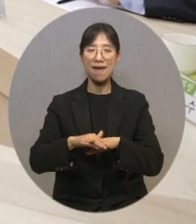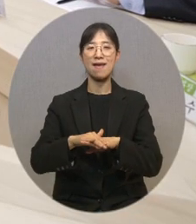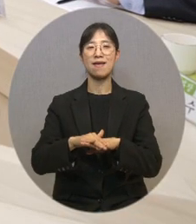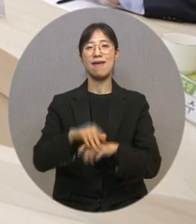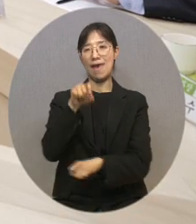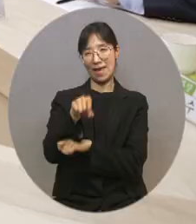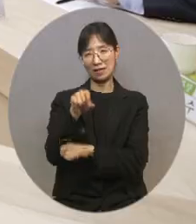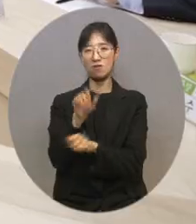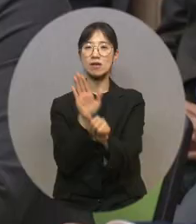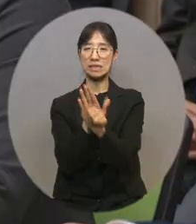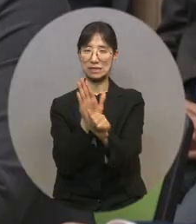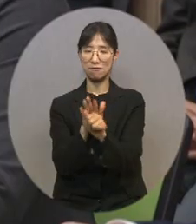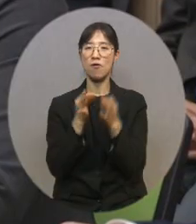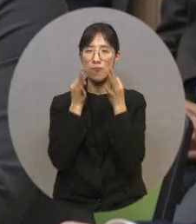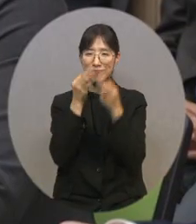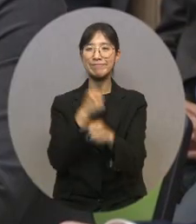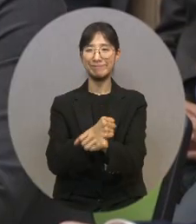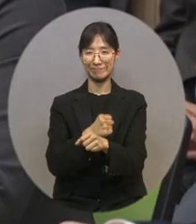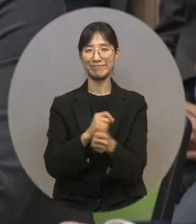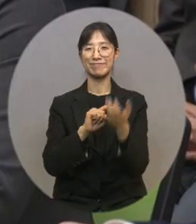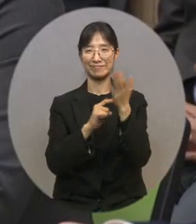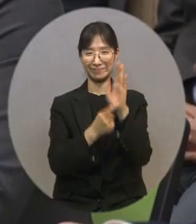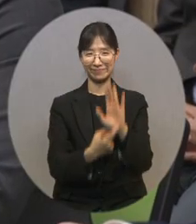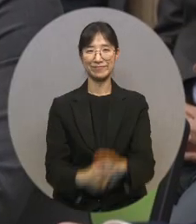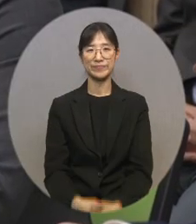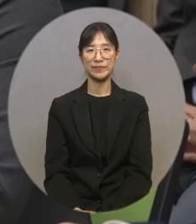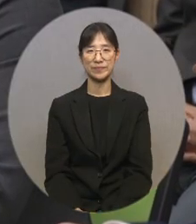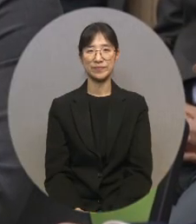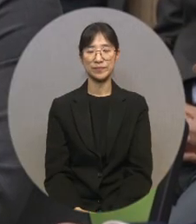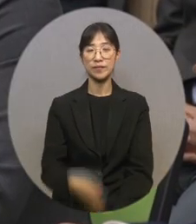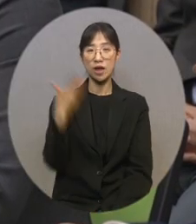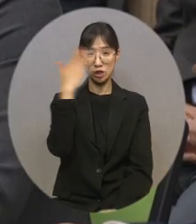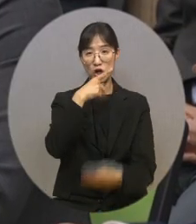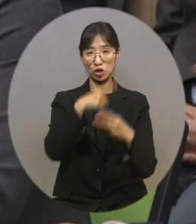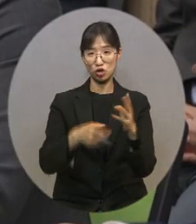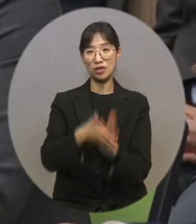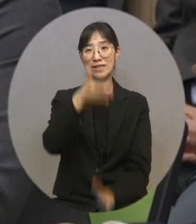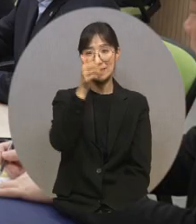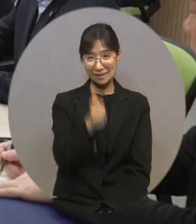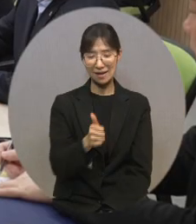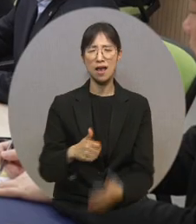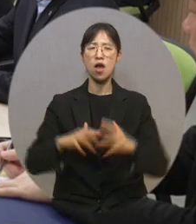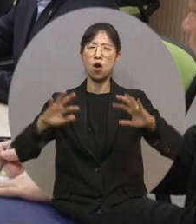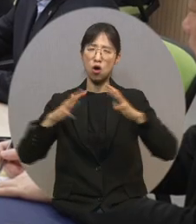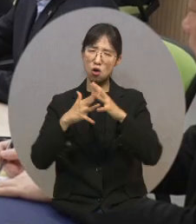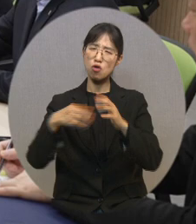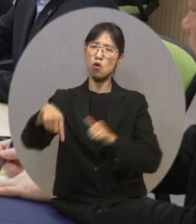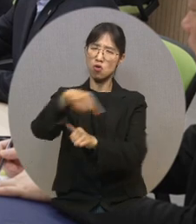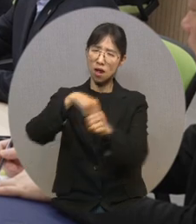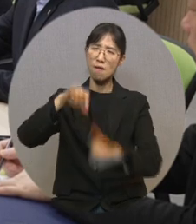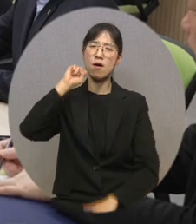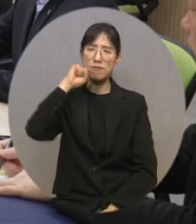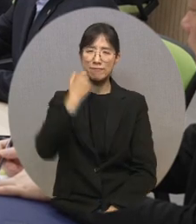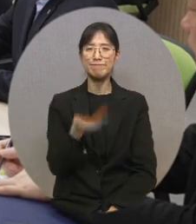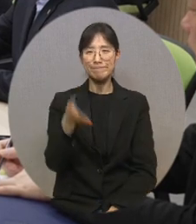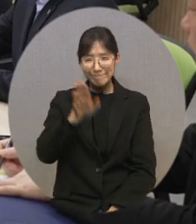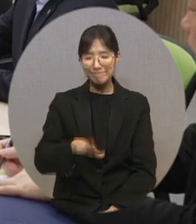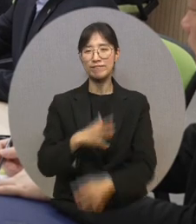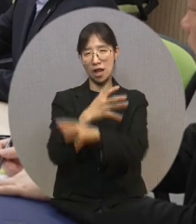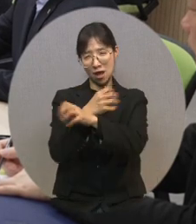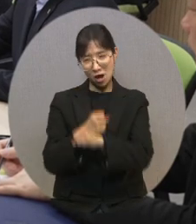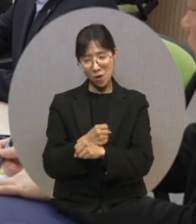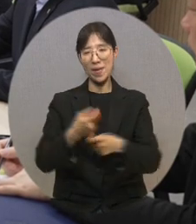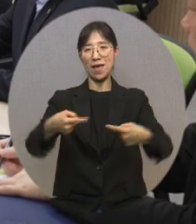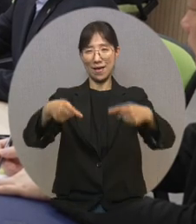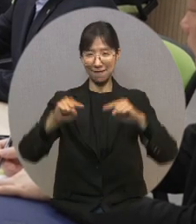협조할 방침이라고 밝혔습니다. 이범석 청주시장은 어려운 건설경기 여건에도 협약에